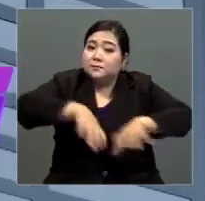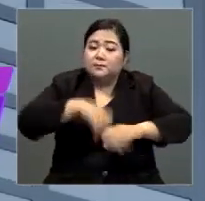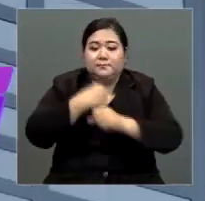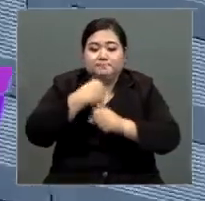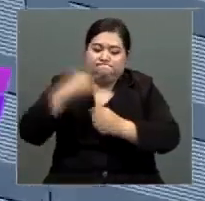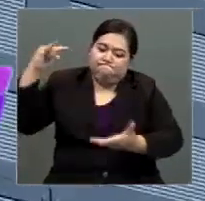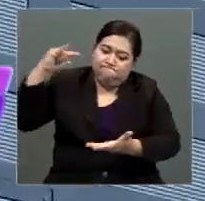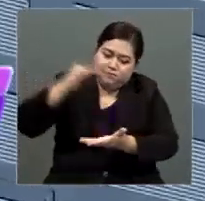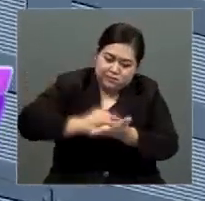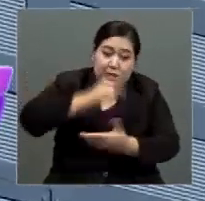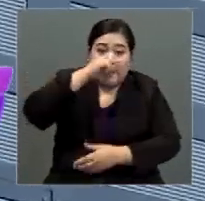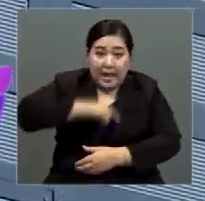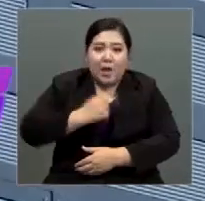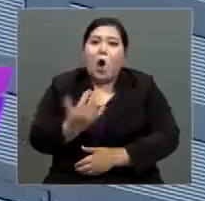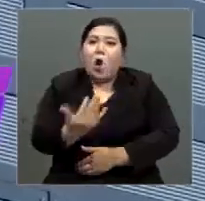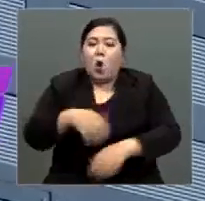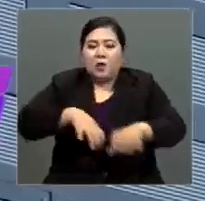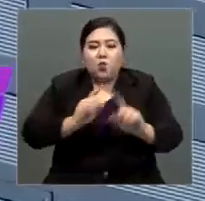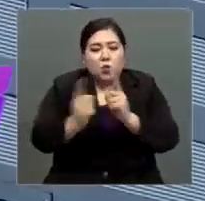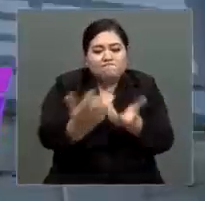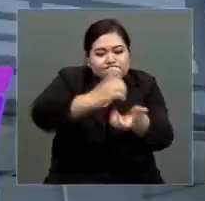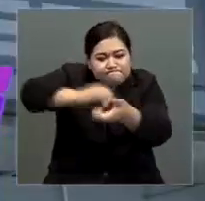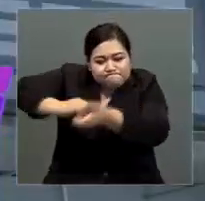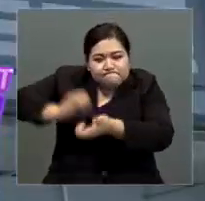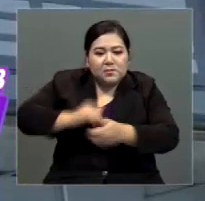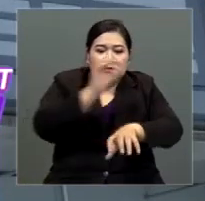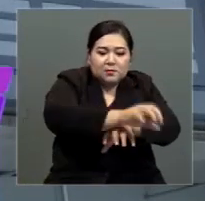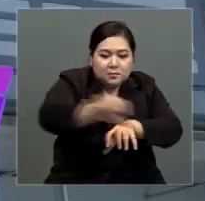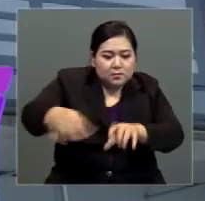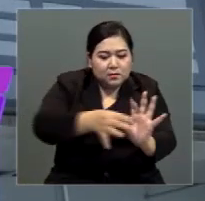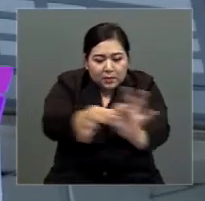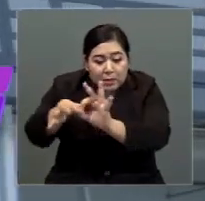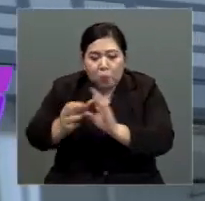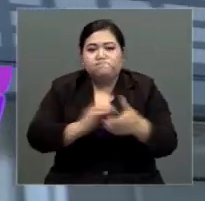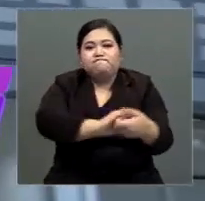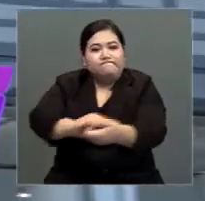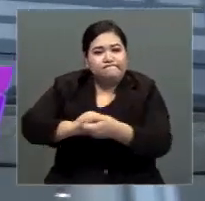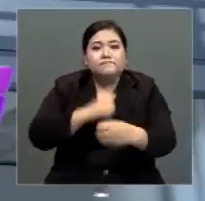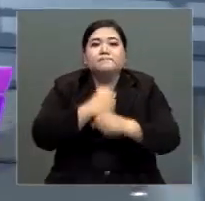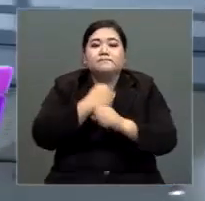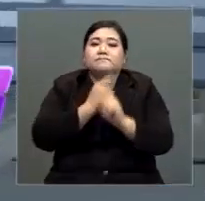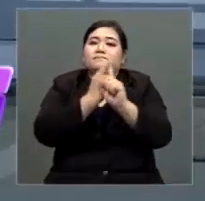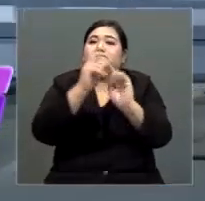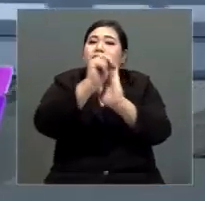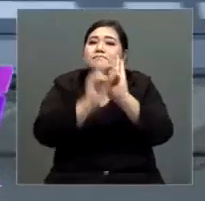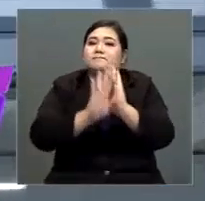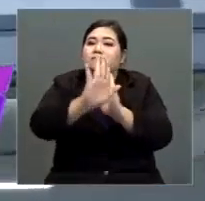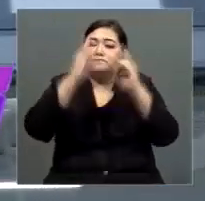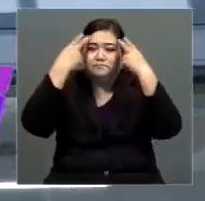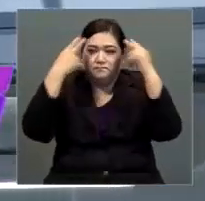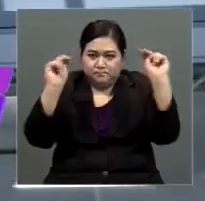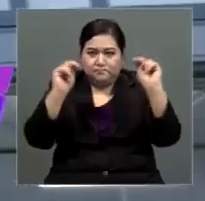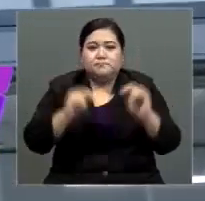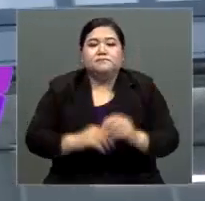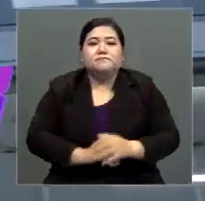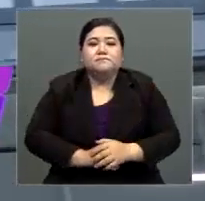เดนทางเข้าประเทศจะมีการบุรนาการทำงานระหวางหนวยงานทเกี่ยวกลอนตามนโยบายของนายกรัฐมุตรีต่อไปขนาดทการ